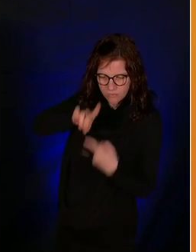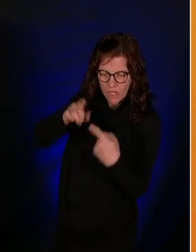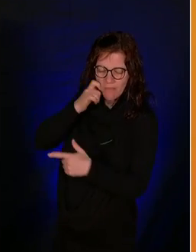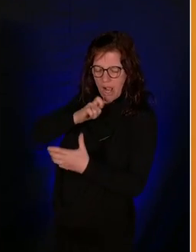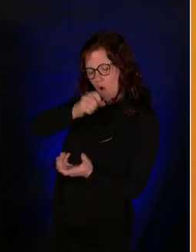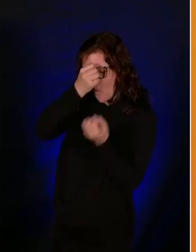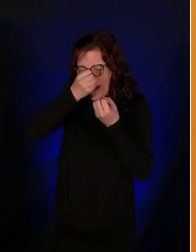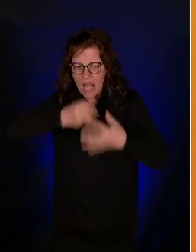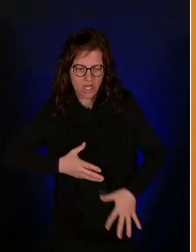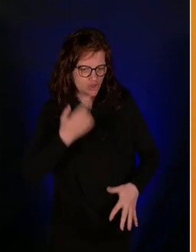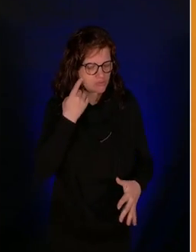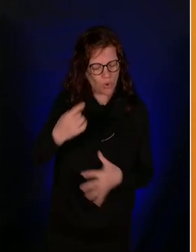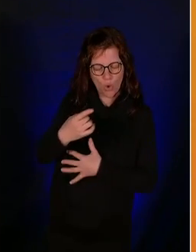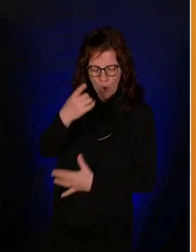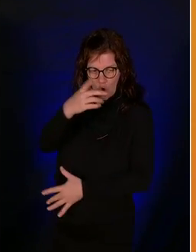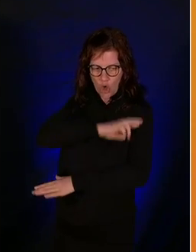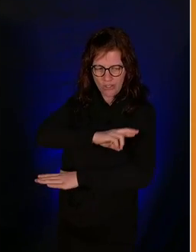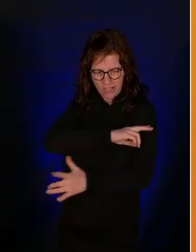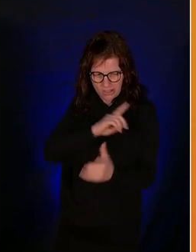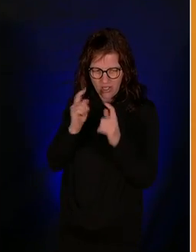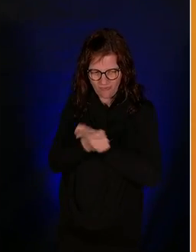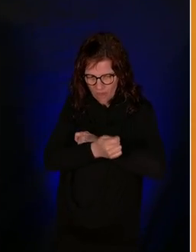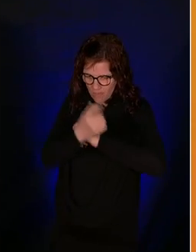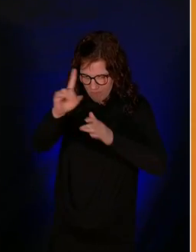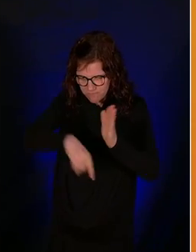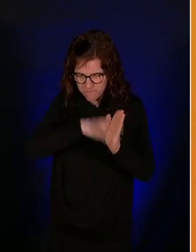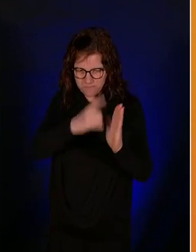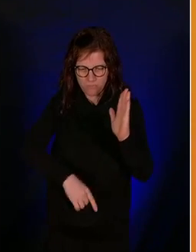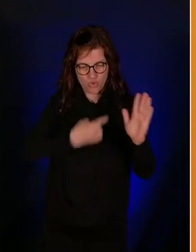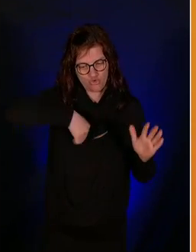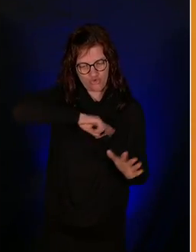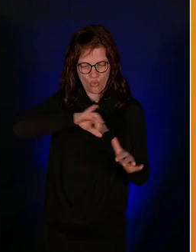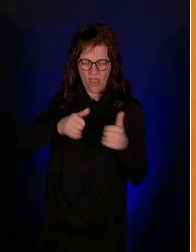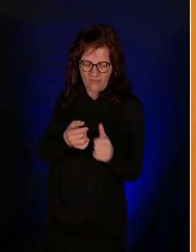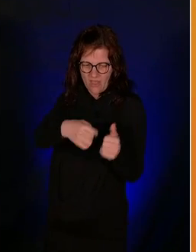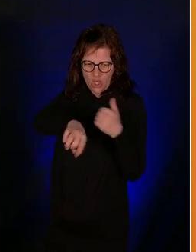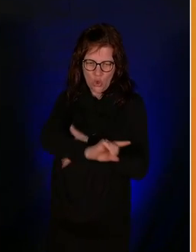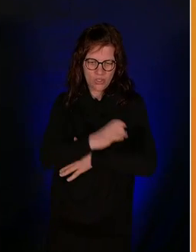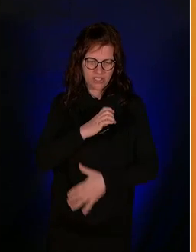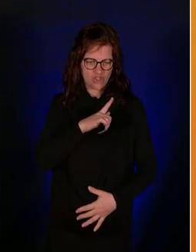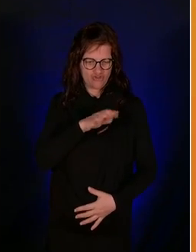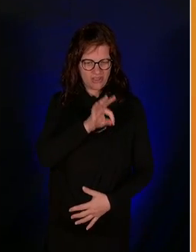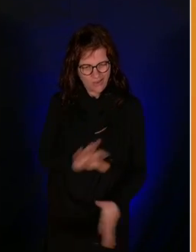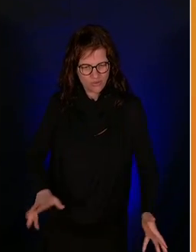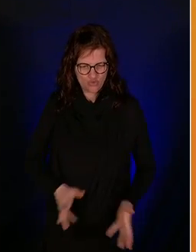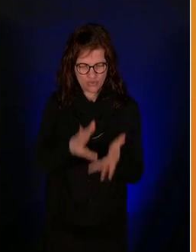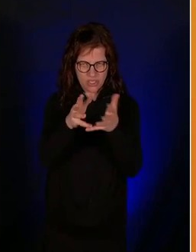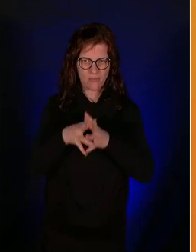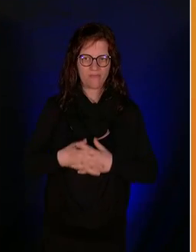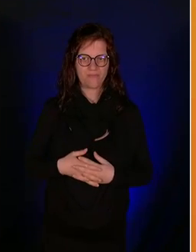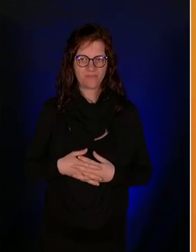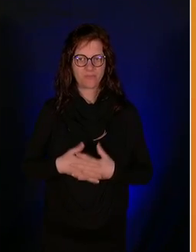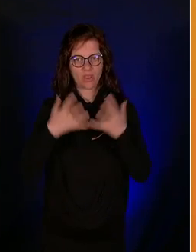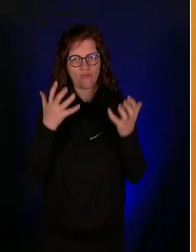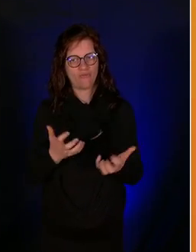réforme des retraites. Nous sommes avec eux, la CGT est avec eux. Chers camarades, je souhaite intervenir sur la résolution